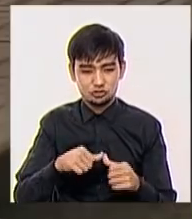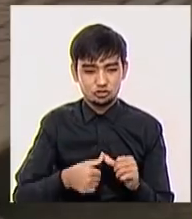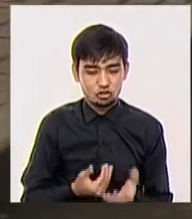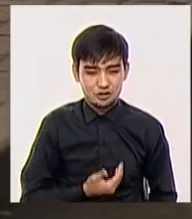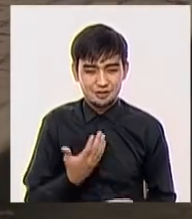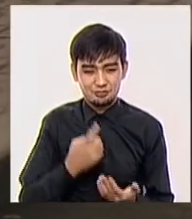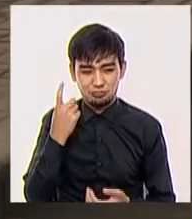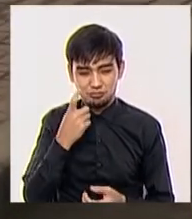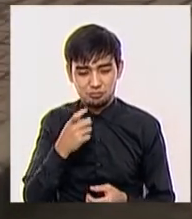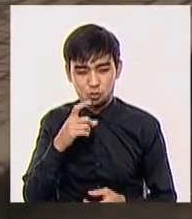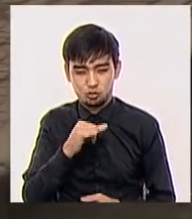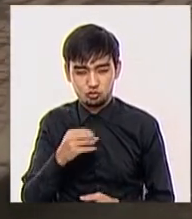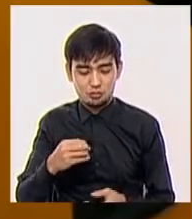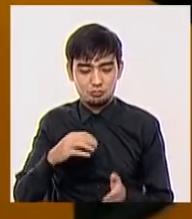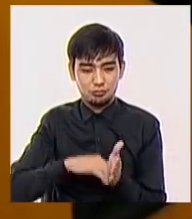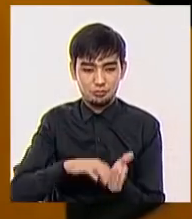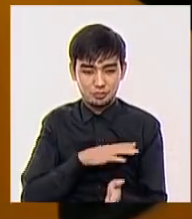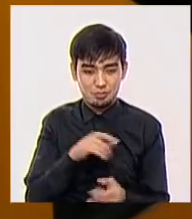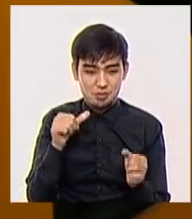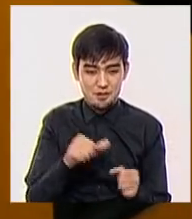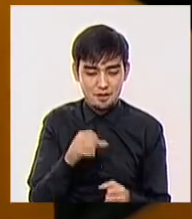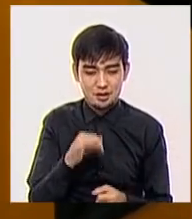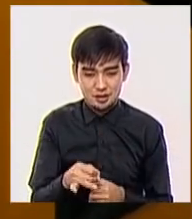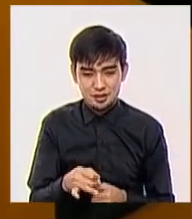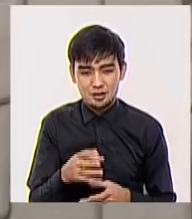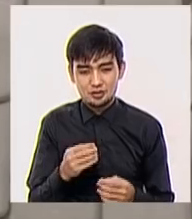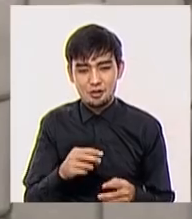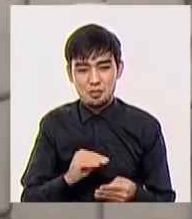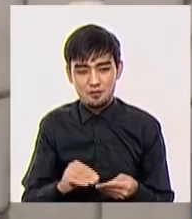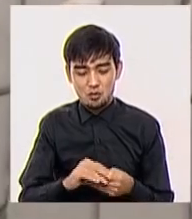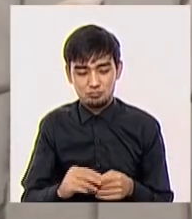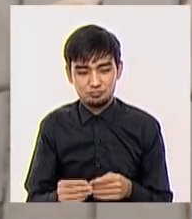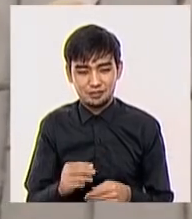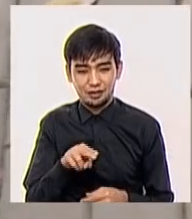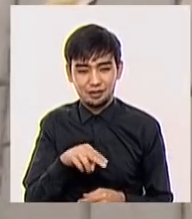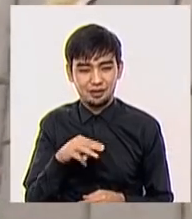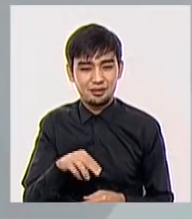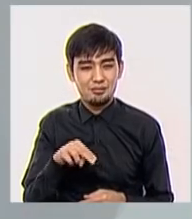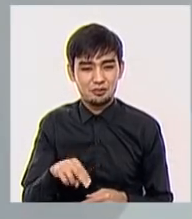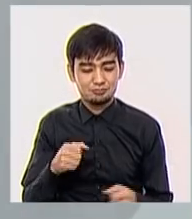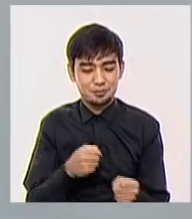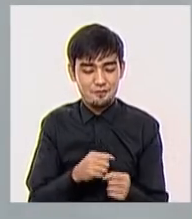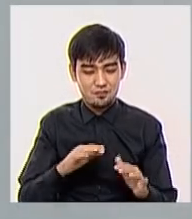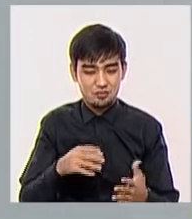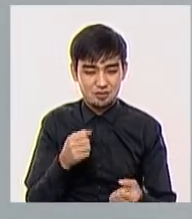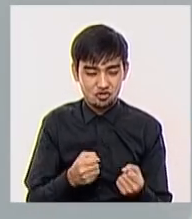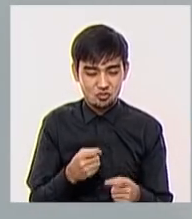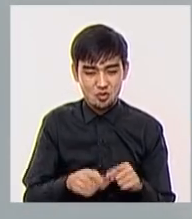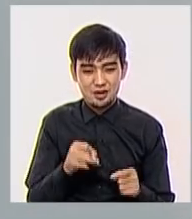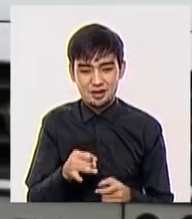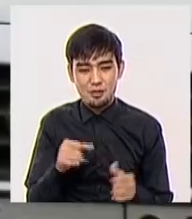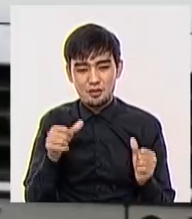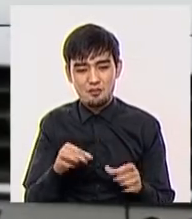управлять авто будучи уже лишенным этого права и приста вершине и дтп правоохранители просят обратить внимание что уже сейчас